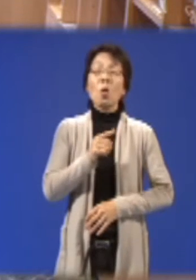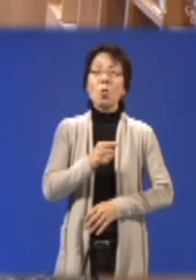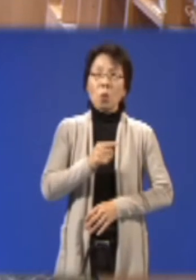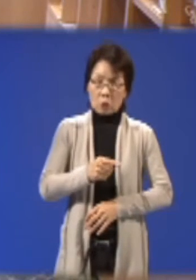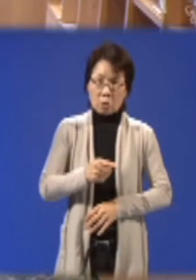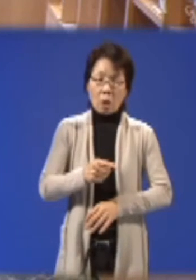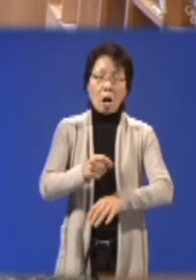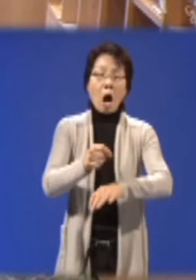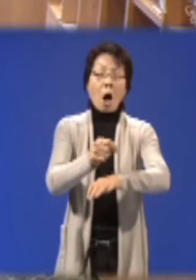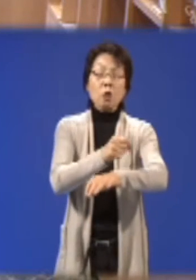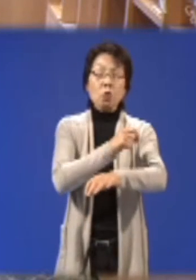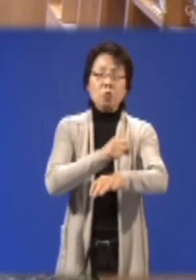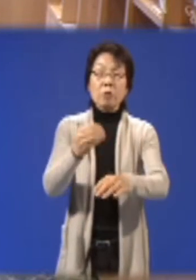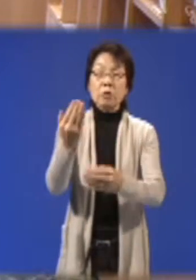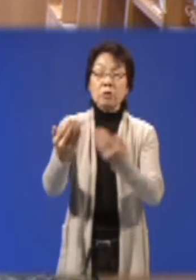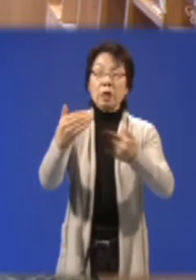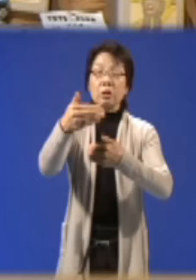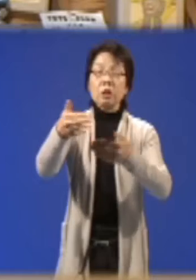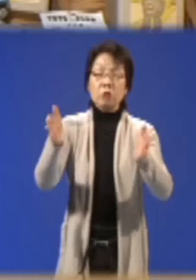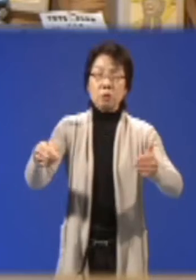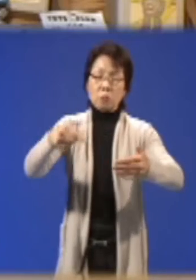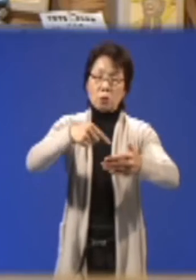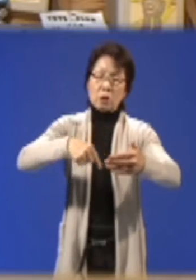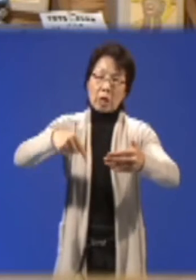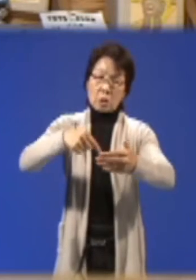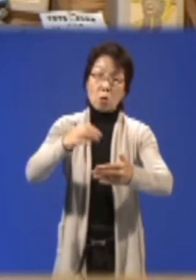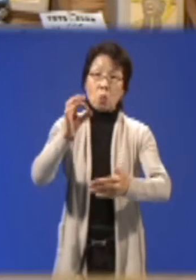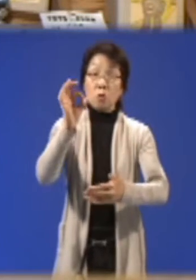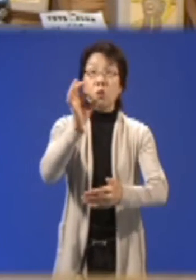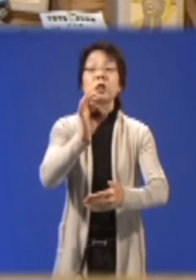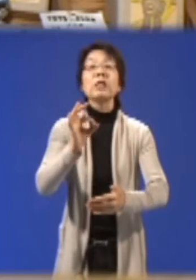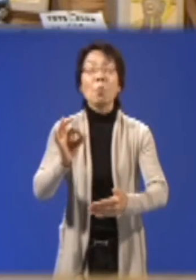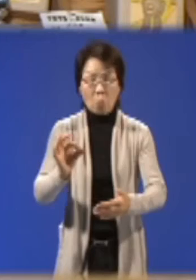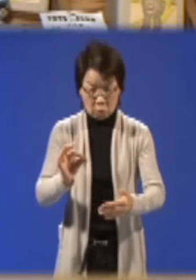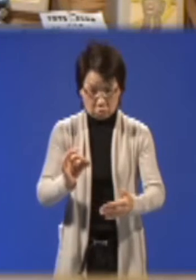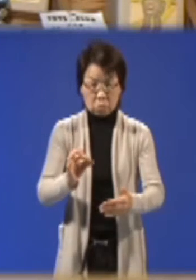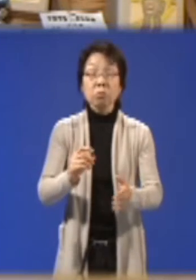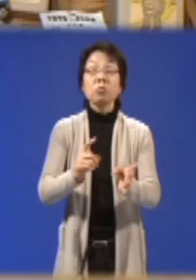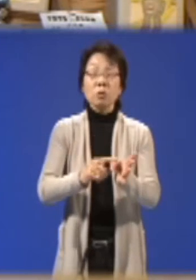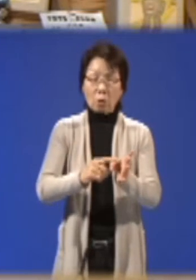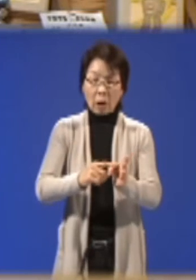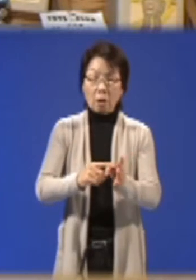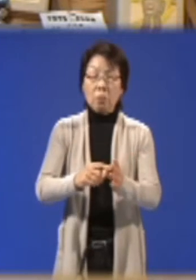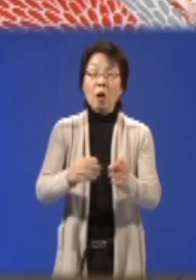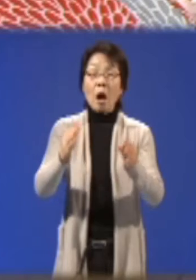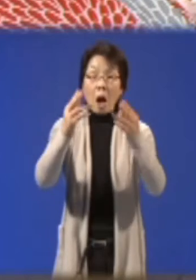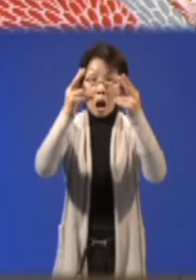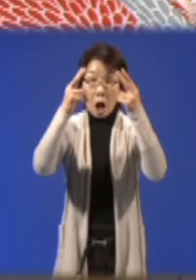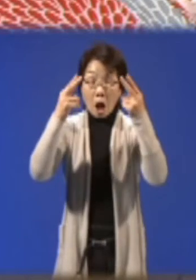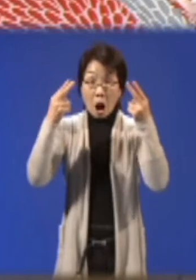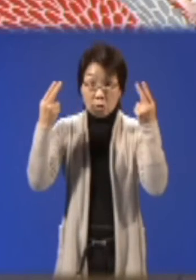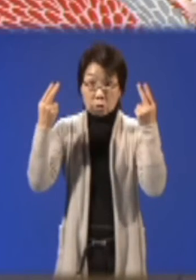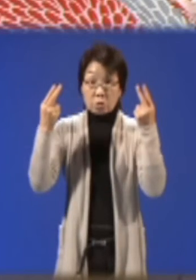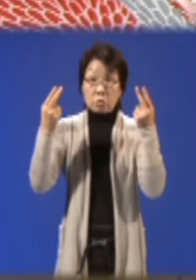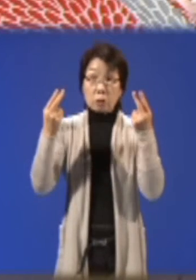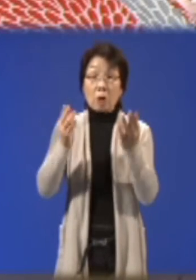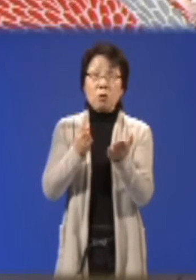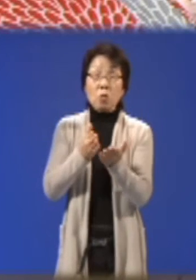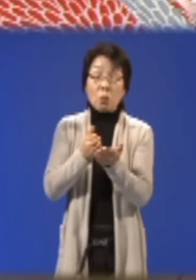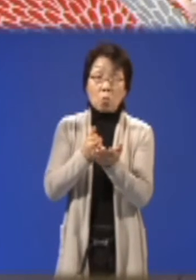ここには特別展示室で開催されている内容に関連したグッズや博物館のオリジナルグ